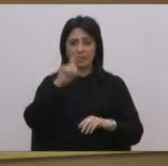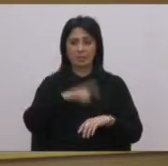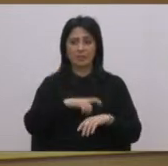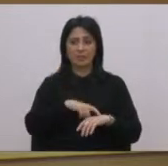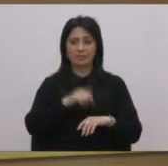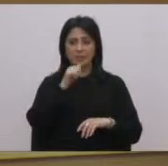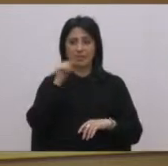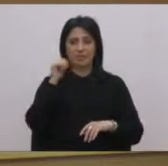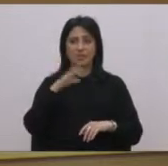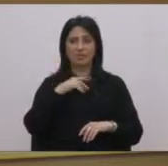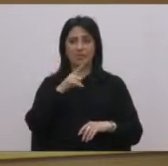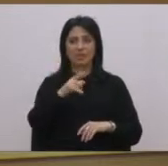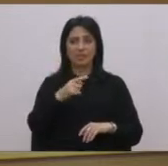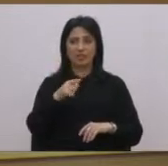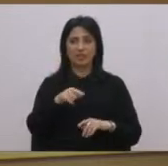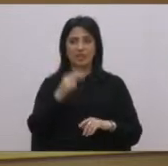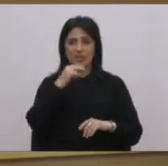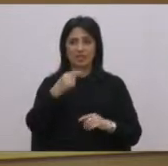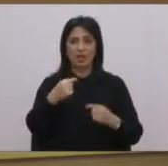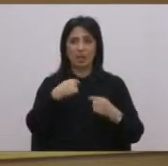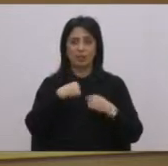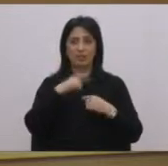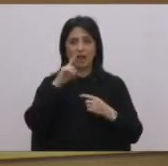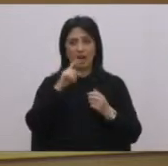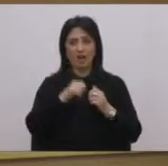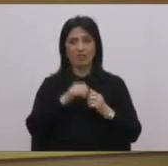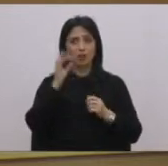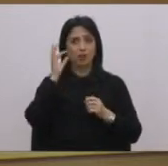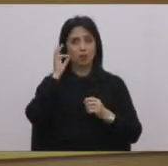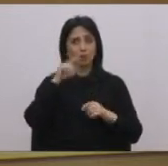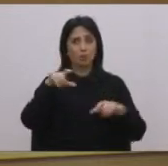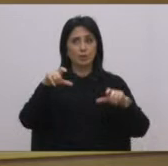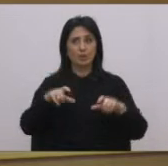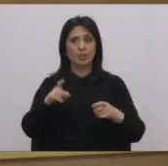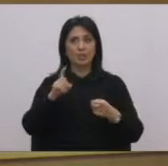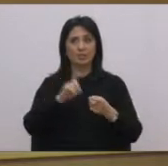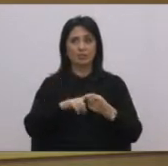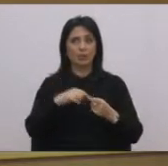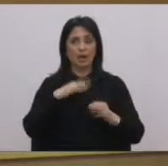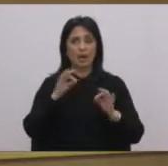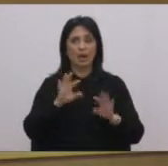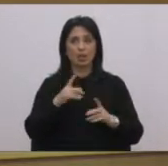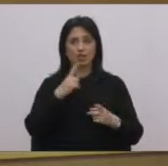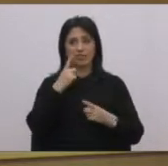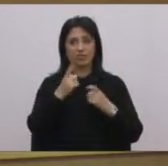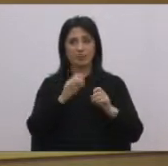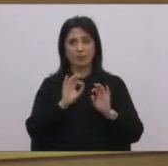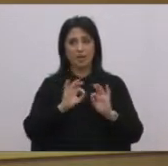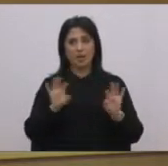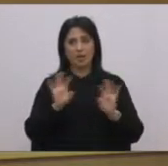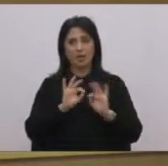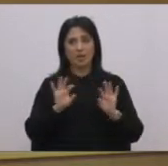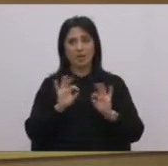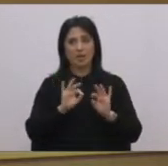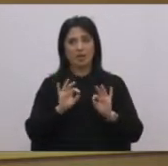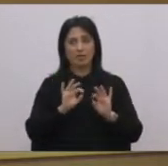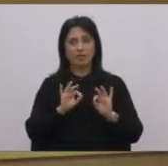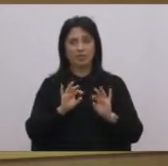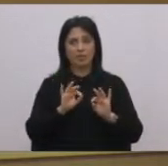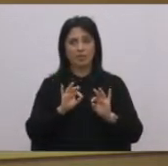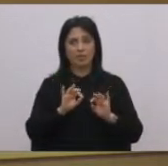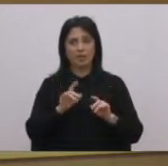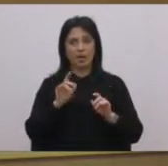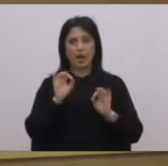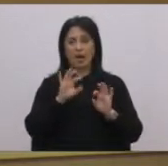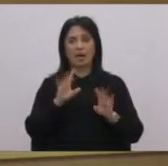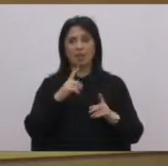წინა წელს რო იყავით, თქვენ მე დანაშაულეთ თუ გახსოვთ, რომ ზუგდიდი სტადიონთან დაკავშირებით მე არასწორი ინფორმაცია გავავრცელე. ნუ